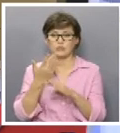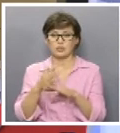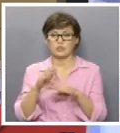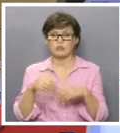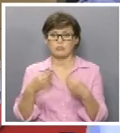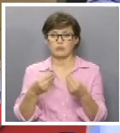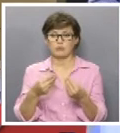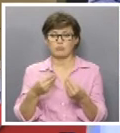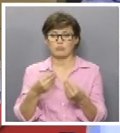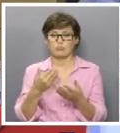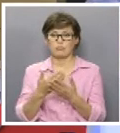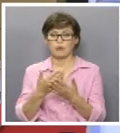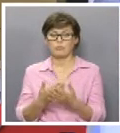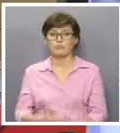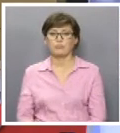қарағанда. Иә,